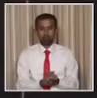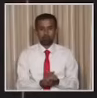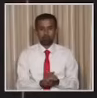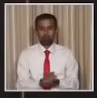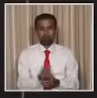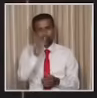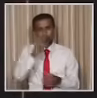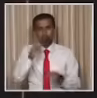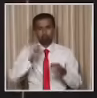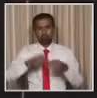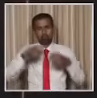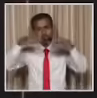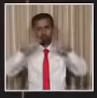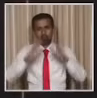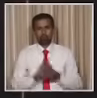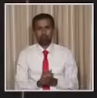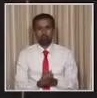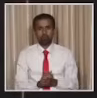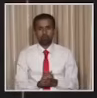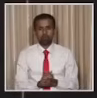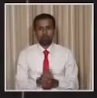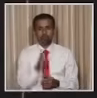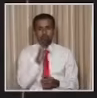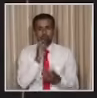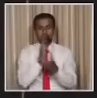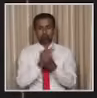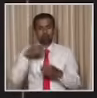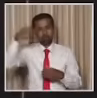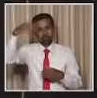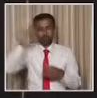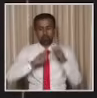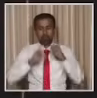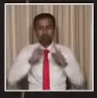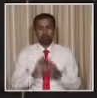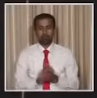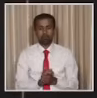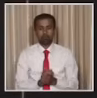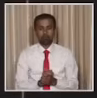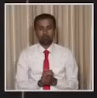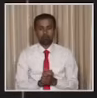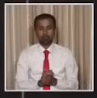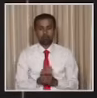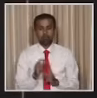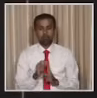Oya ke? Prasno, oya bisan dekanda. Ewa, Nadu ke? Orang Eliye tegi la kata kerana. Garu mula seni mantri itu mana?